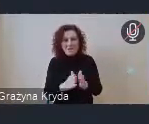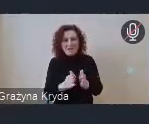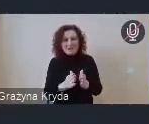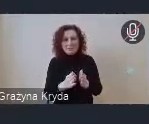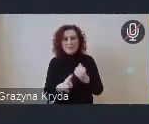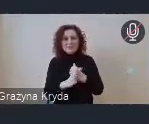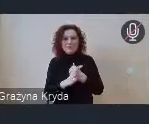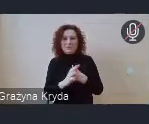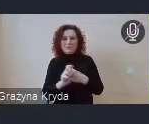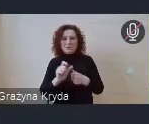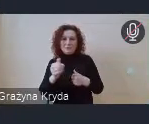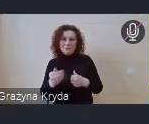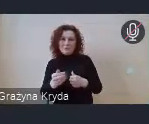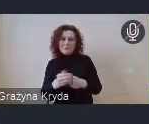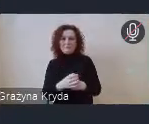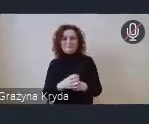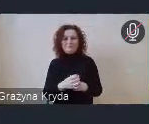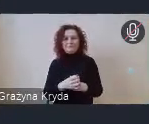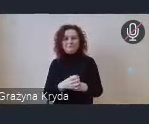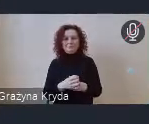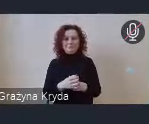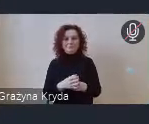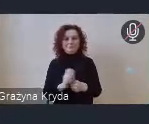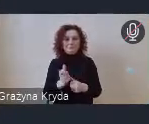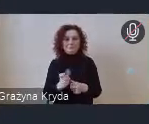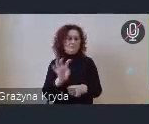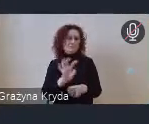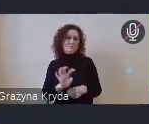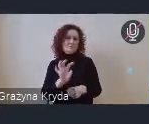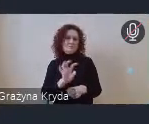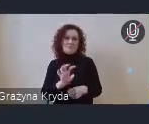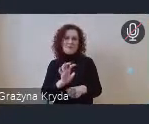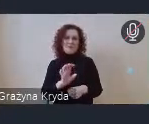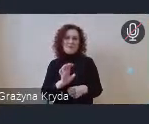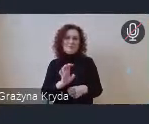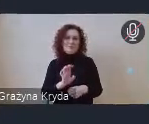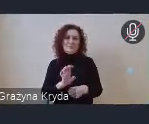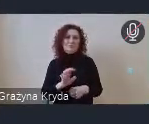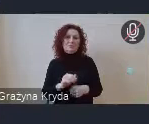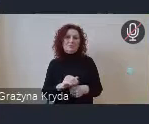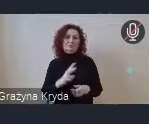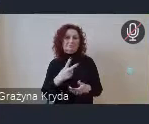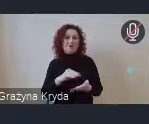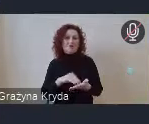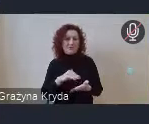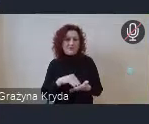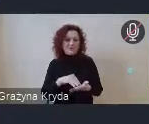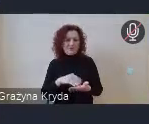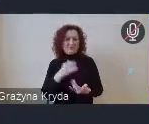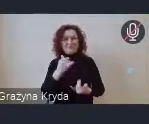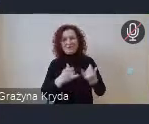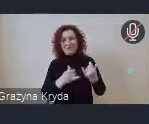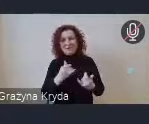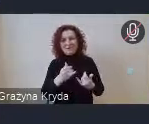budowlanym Zgodnie z tym co obserwujemy z doświadczeniami jak to jest 80 cm i